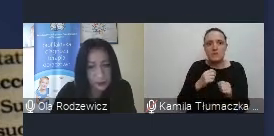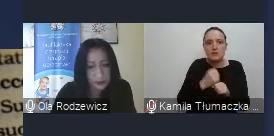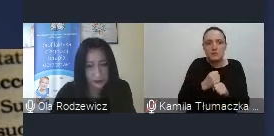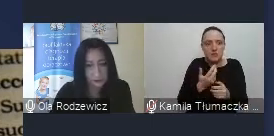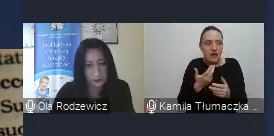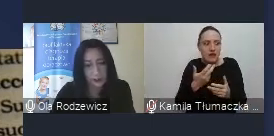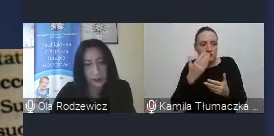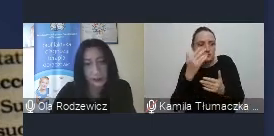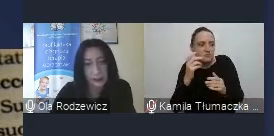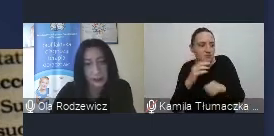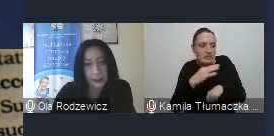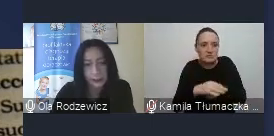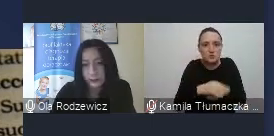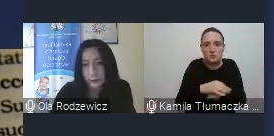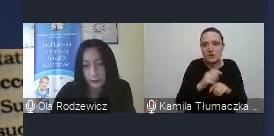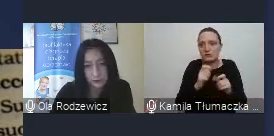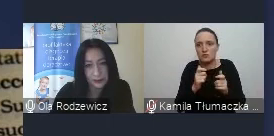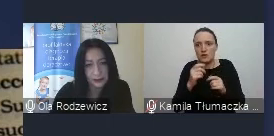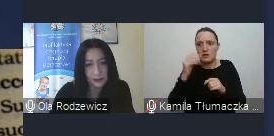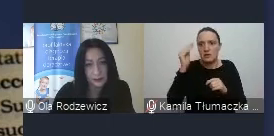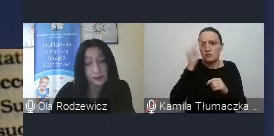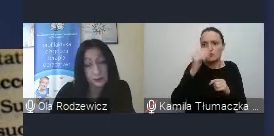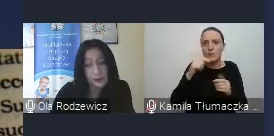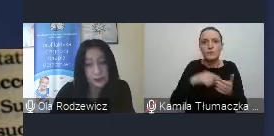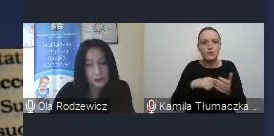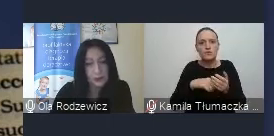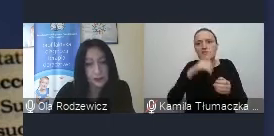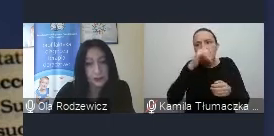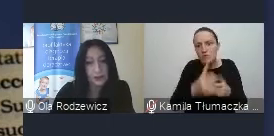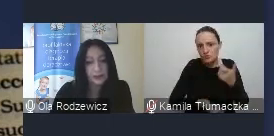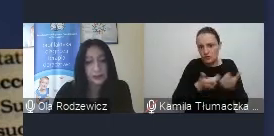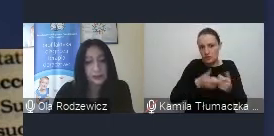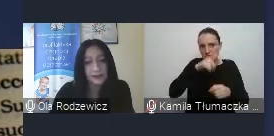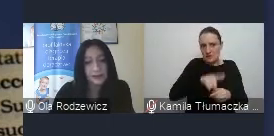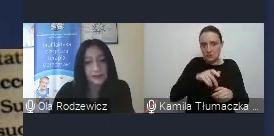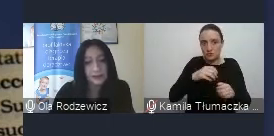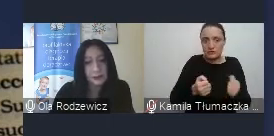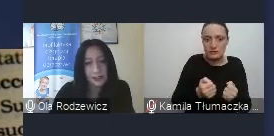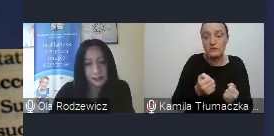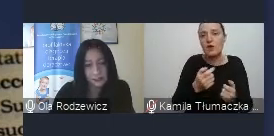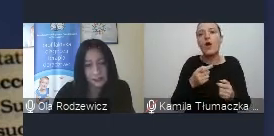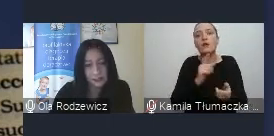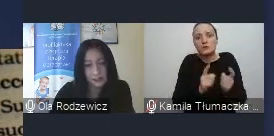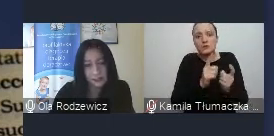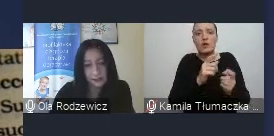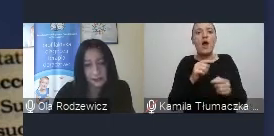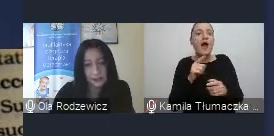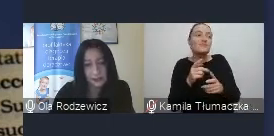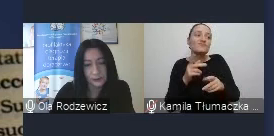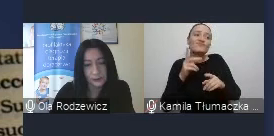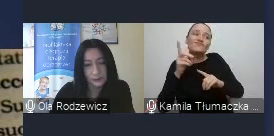nie nauczyli na tych studiach, ale tego się po prostu nie da zrobić. No czasami się da, natomiast nie zakładajmy